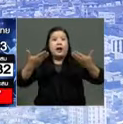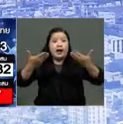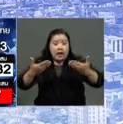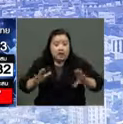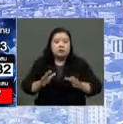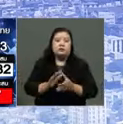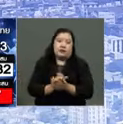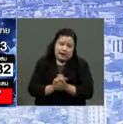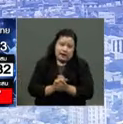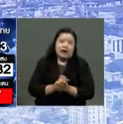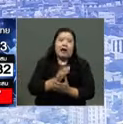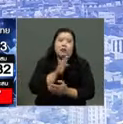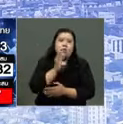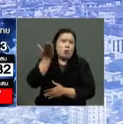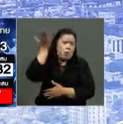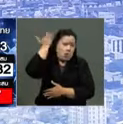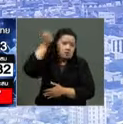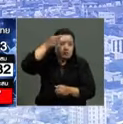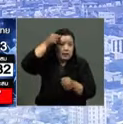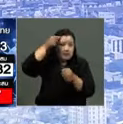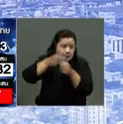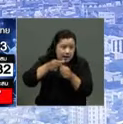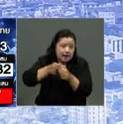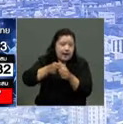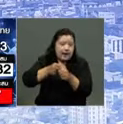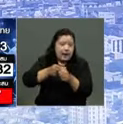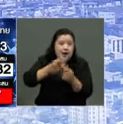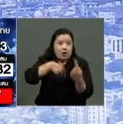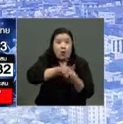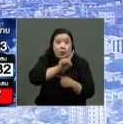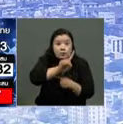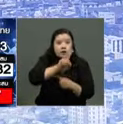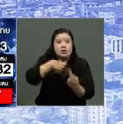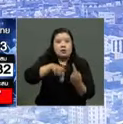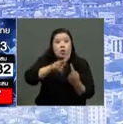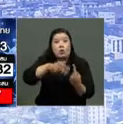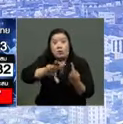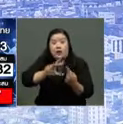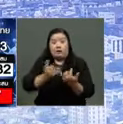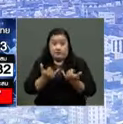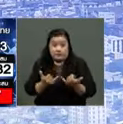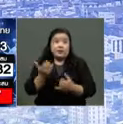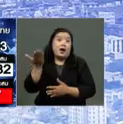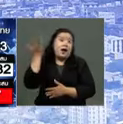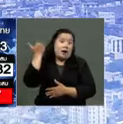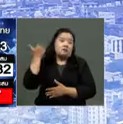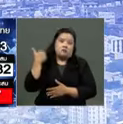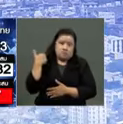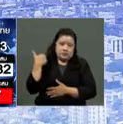ไปได้ถ้าที่เราเห็นซ้ำๆอมครับครั้งที่ 1ครั้งที่ 2นะครับโดยเฉพาะครั้งที่ส.ป.ก 5